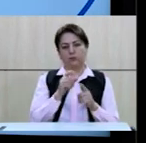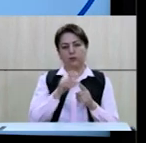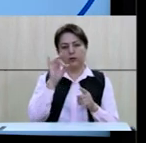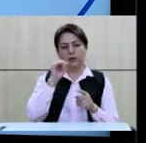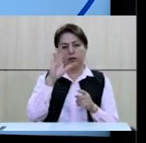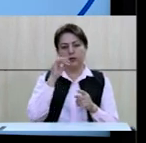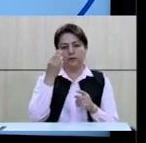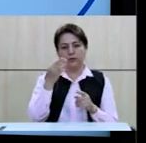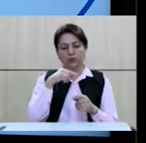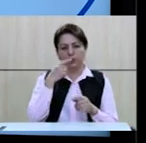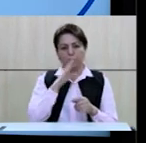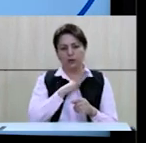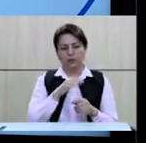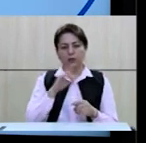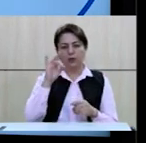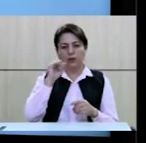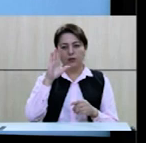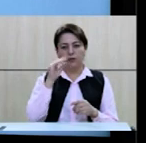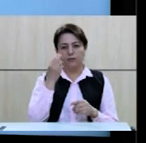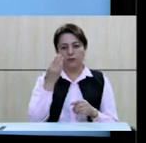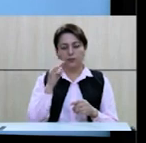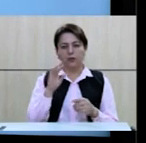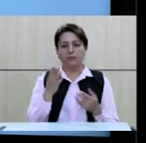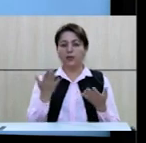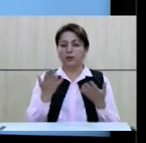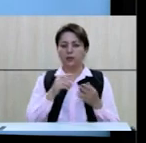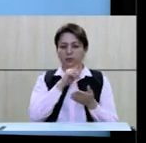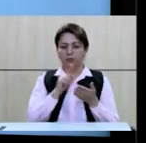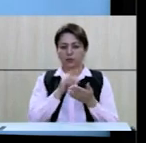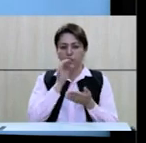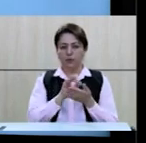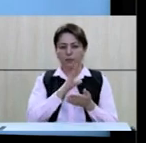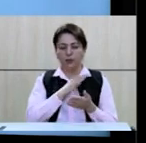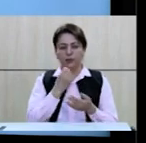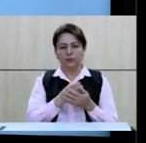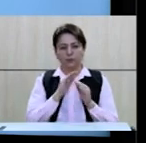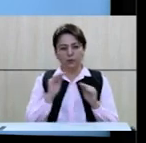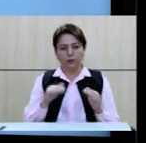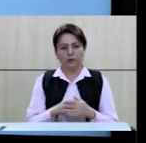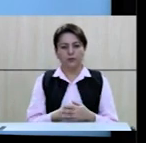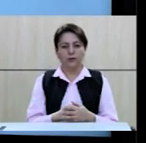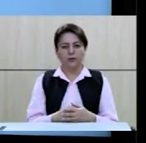deyilar edi. Ravishlarimiz qanday so'roqlarga javob bo'ladi aziz o'quvchilar?